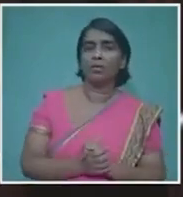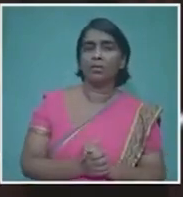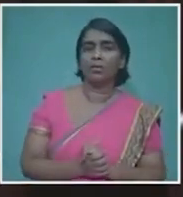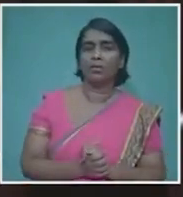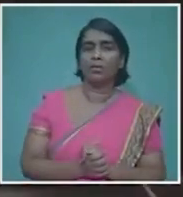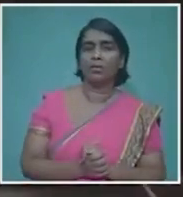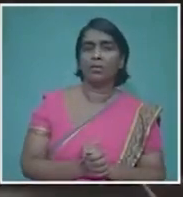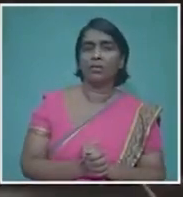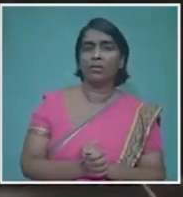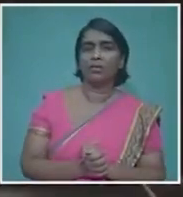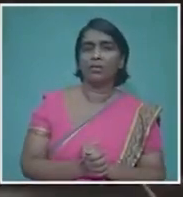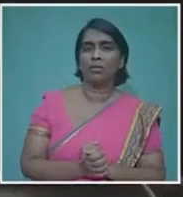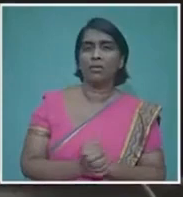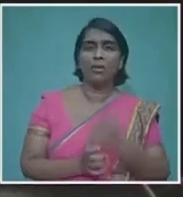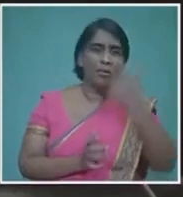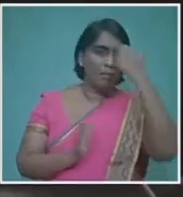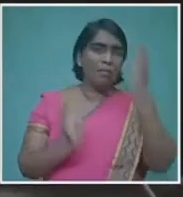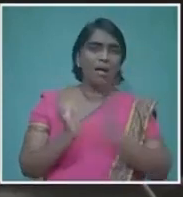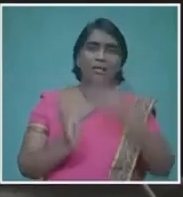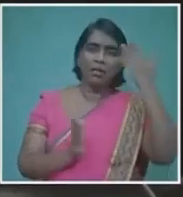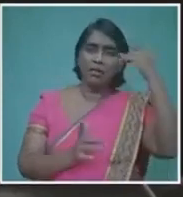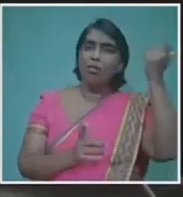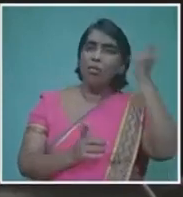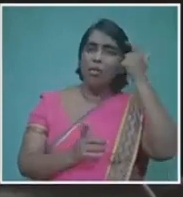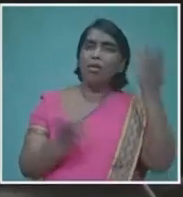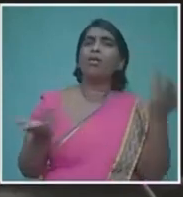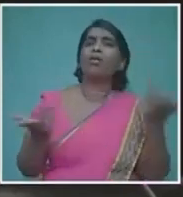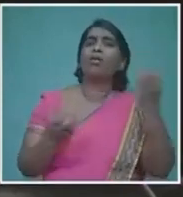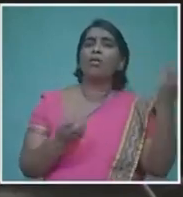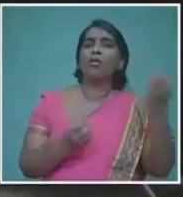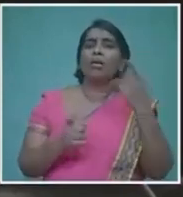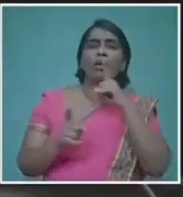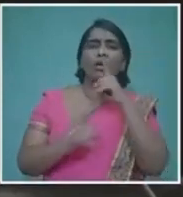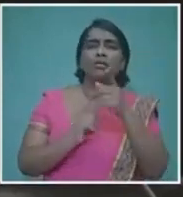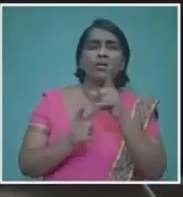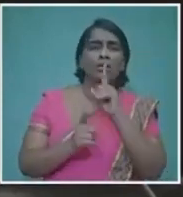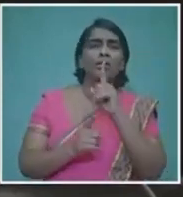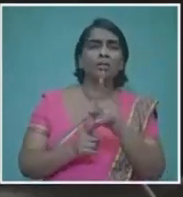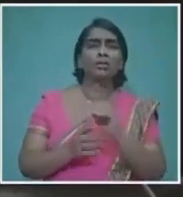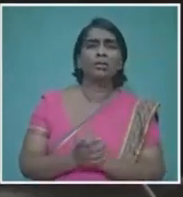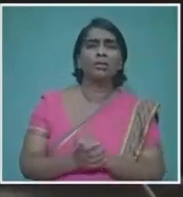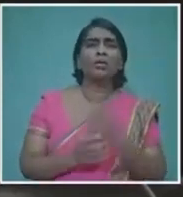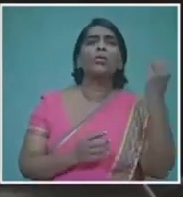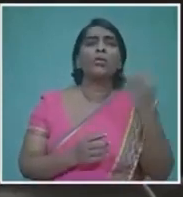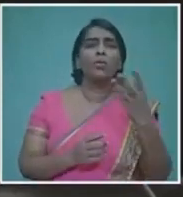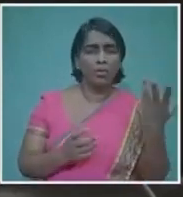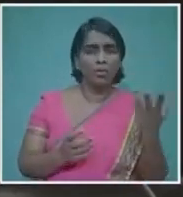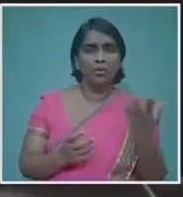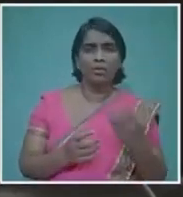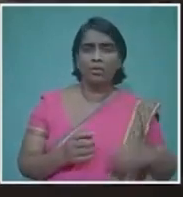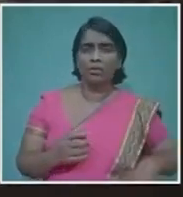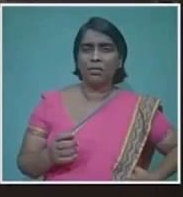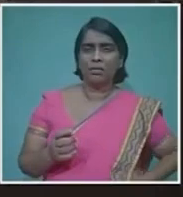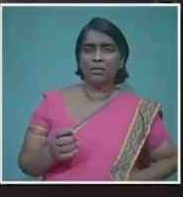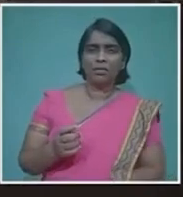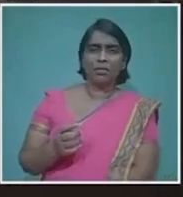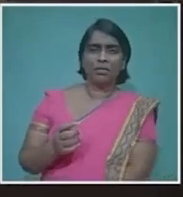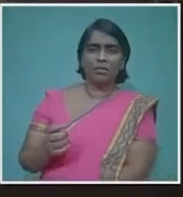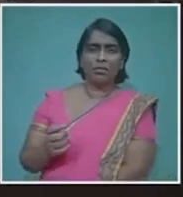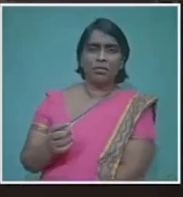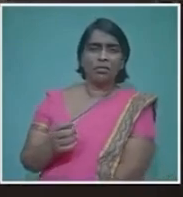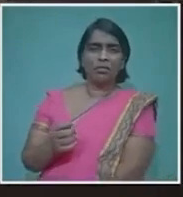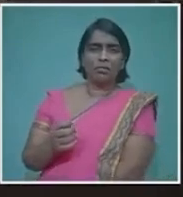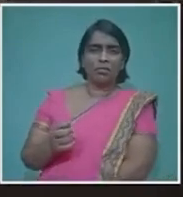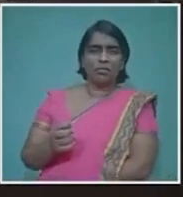මිනි වලවල් මොනවද? කවද්ද? නෑ මාතරේ මිනි වලවල් උඹ තම මාතරේ ගැන සඳහන් කරා. මොකද්ද කවද්ද? ඒ පොයින්ට් ඔෆ් ඕඩර් නෙමෙයි.